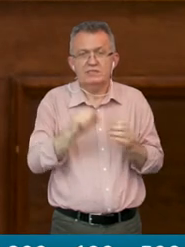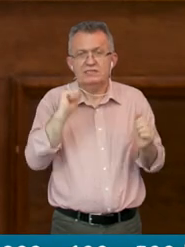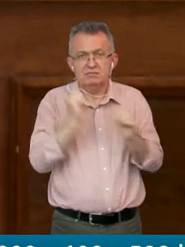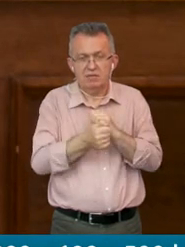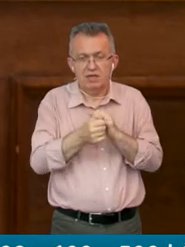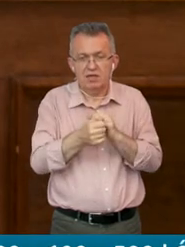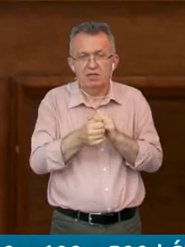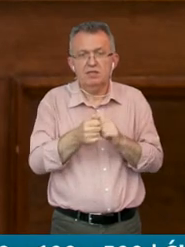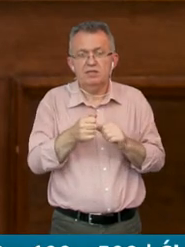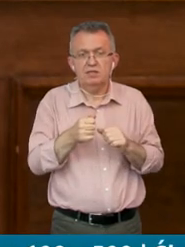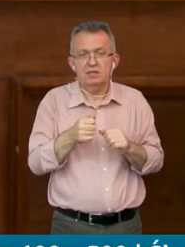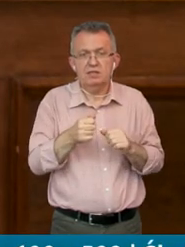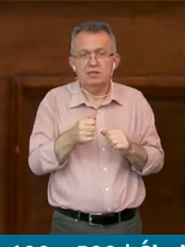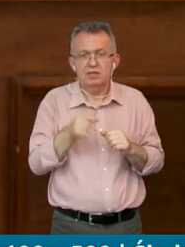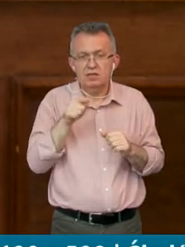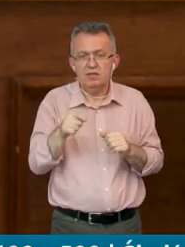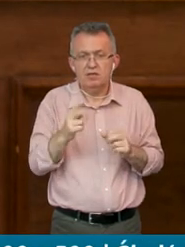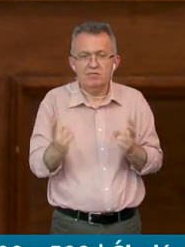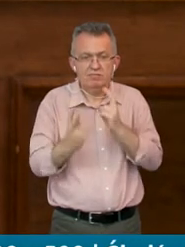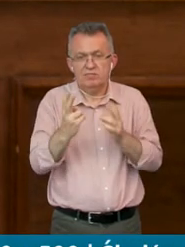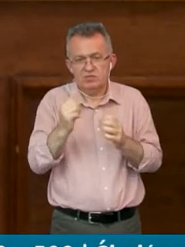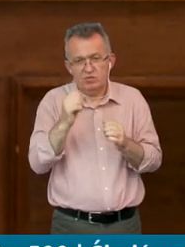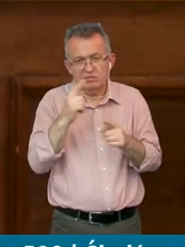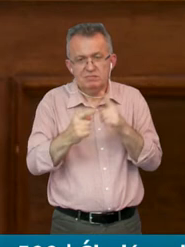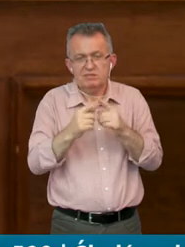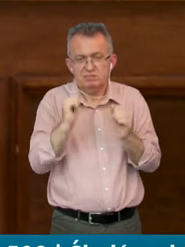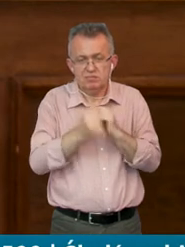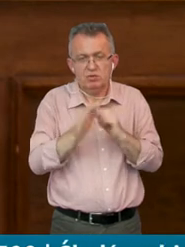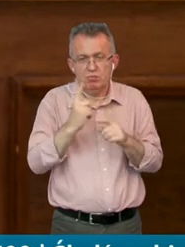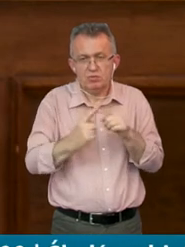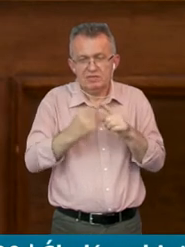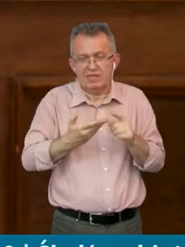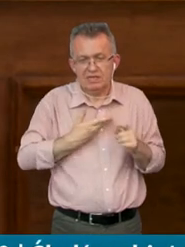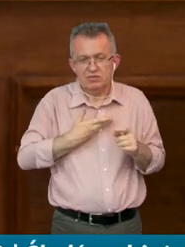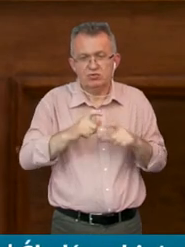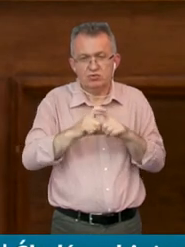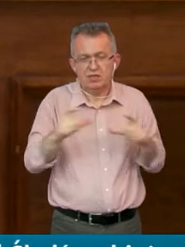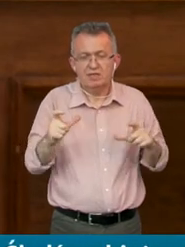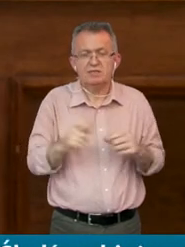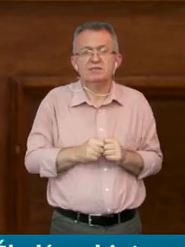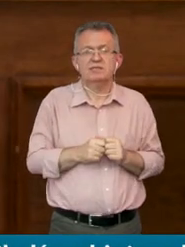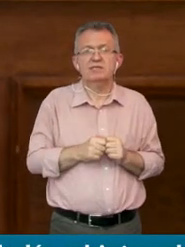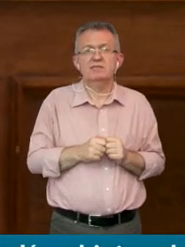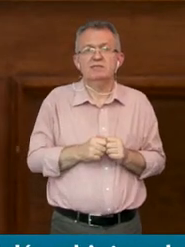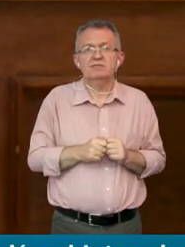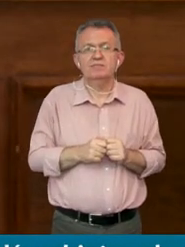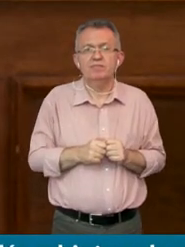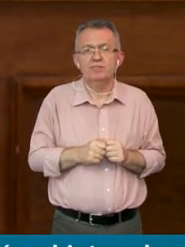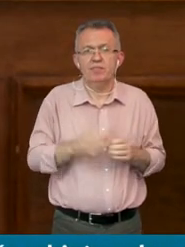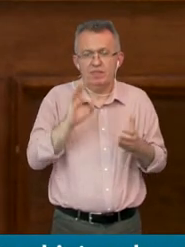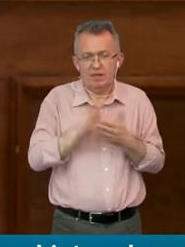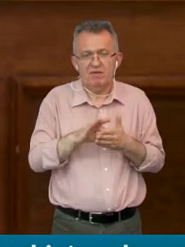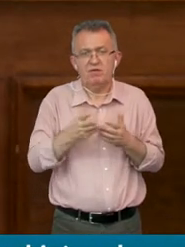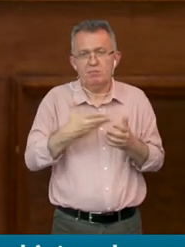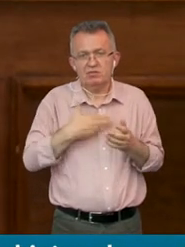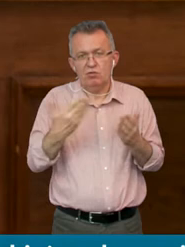formy funkcjonowania tej fontanny, więc proszę dać nam chwilę czasu i pewnie pojawi się